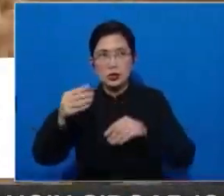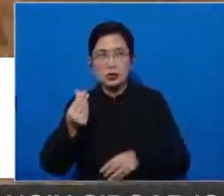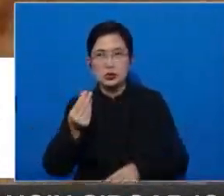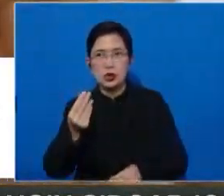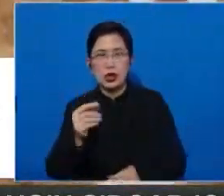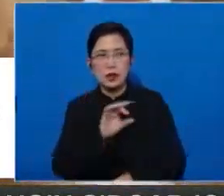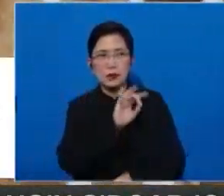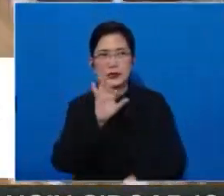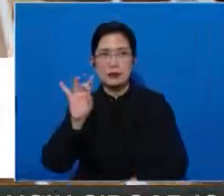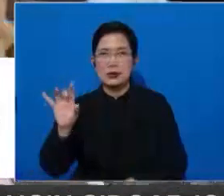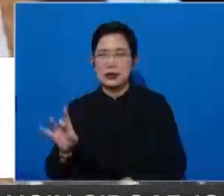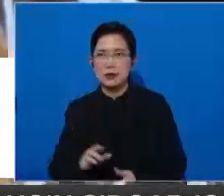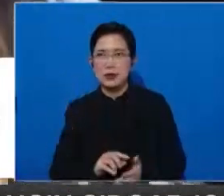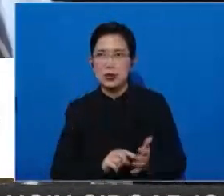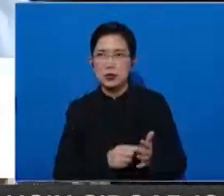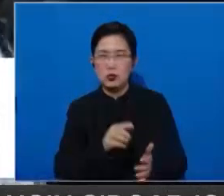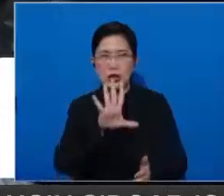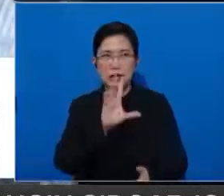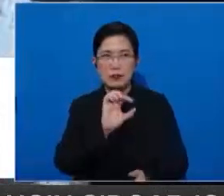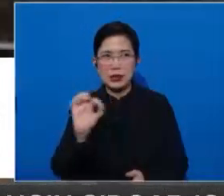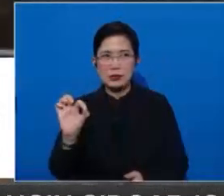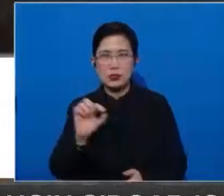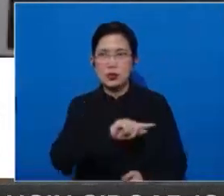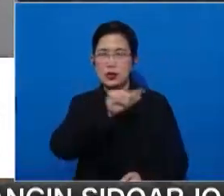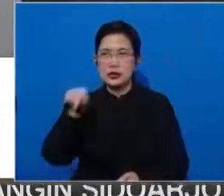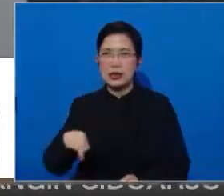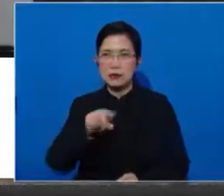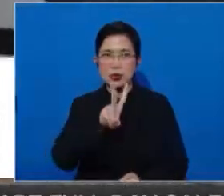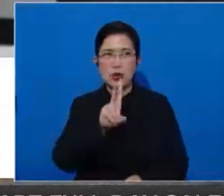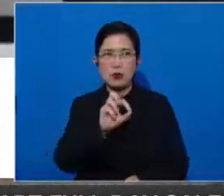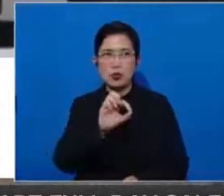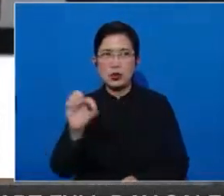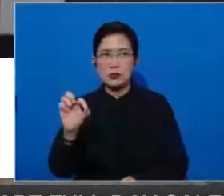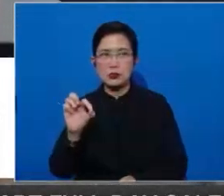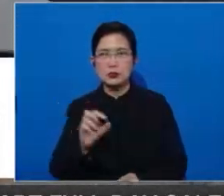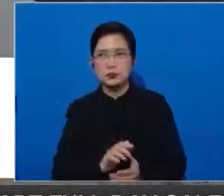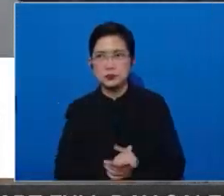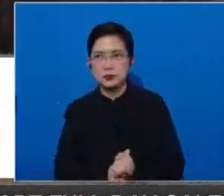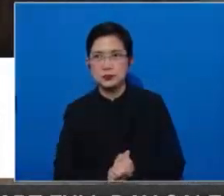juga bervariasi. Mulai dari Rp5.000 hingga Rp20.000 bergantung ukuran.